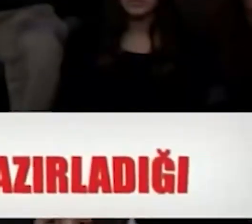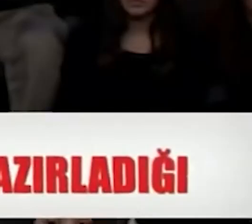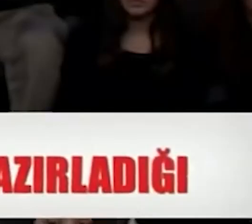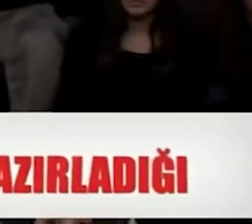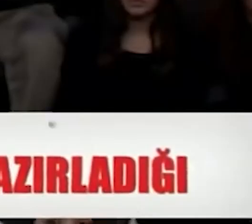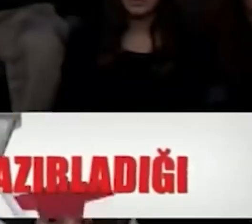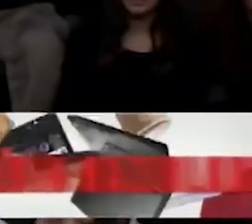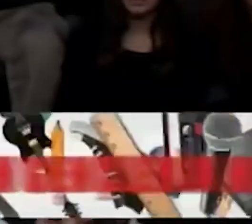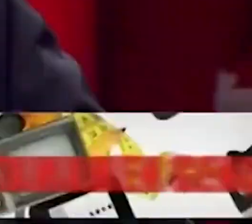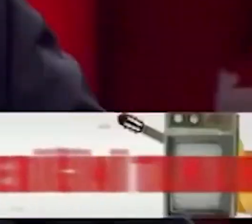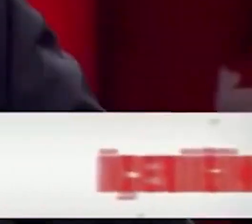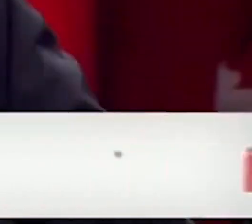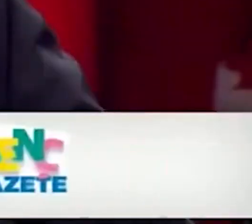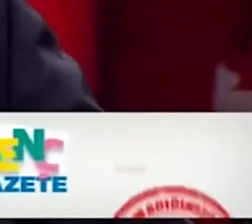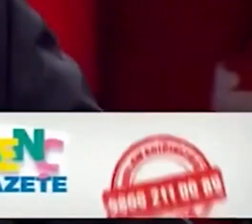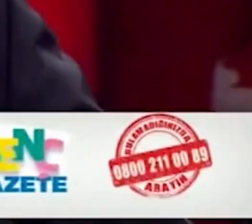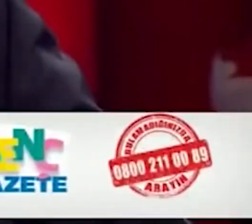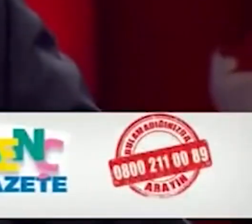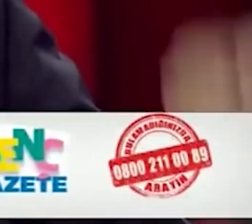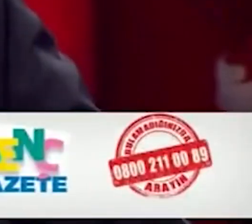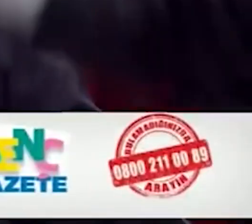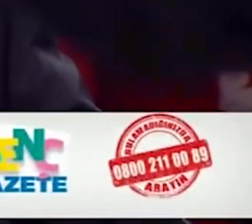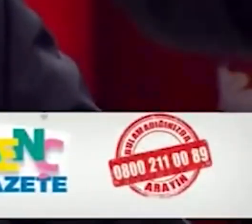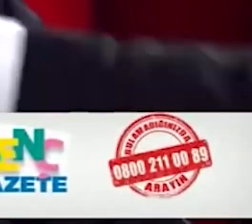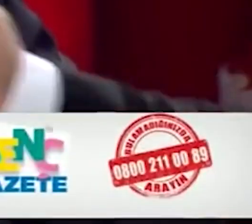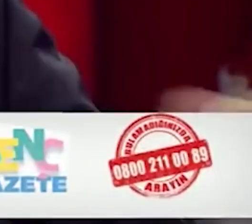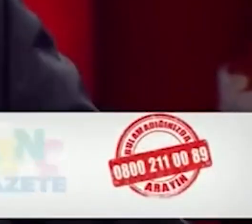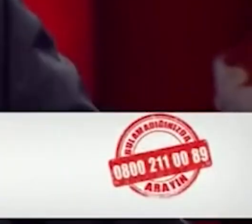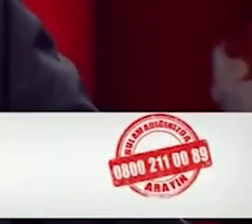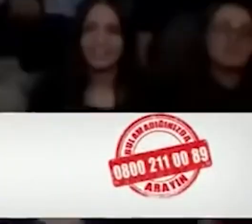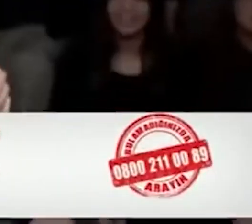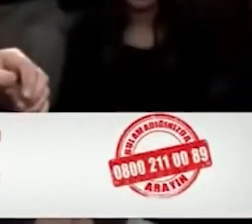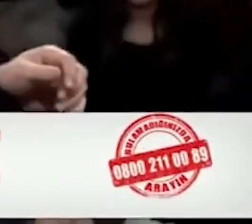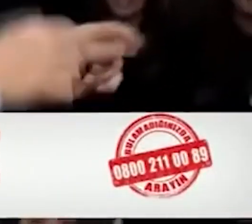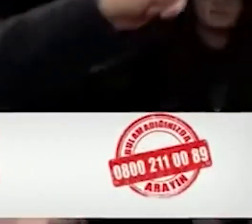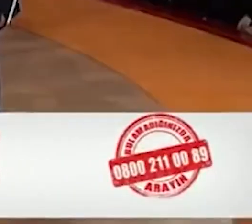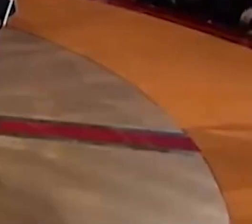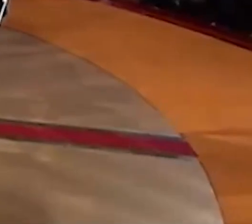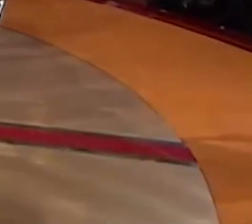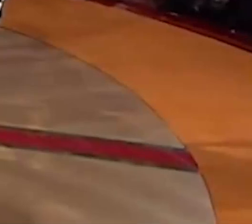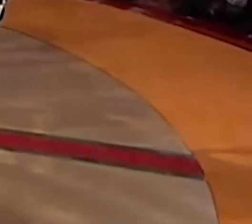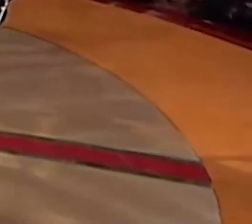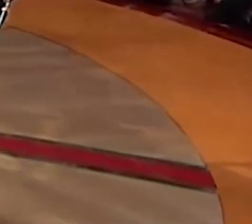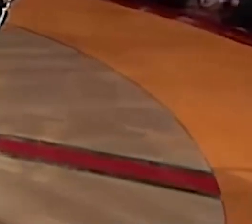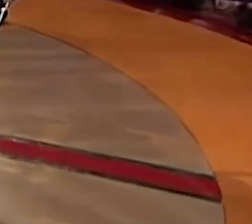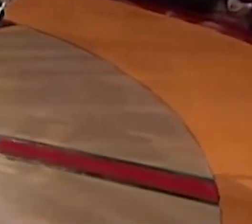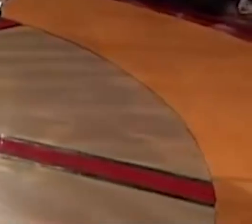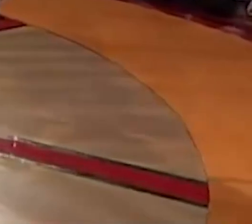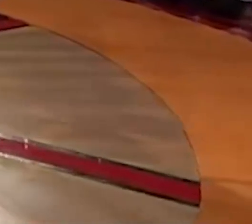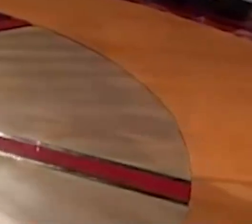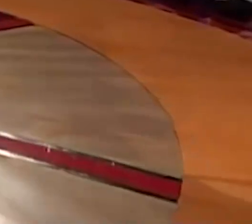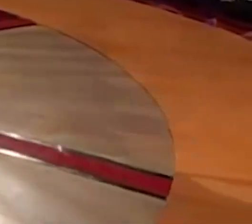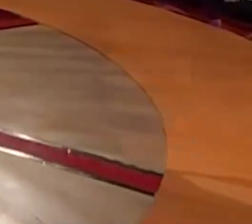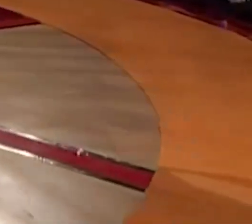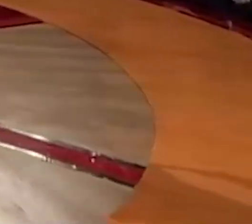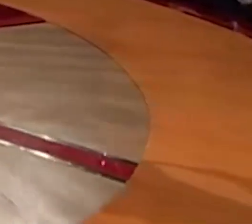Bence şu anda izliyor kimleri çakacağım. Anlatabilir miyim? İndirecek aşağı. Peki. Ahmet Hocam'la ilgili görüntülerimiz